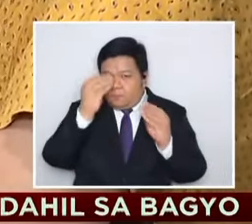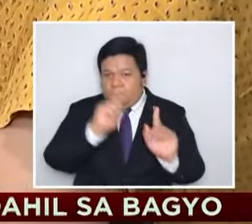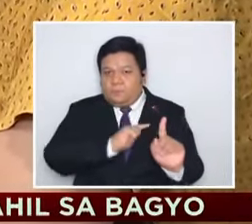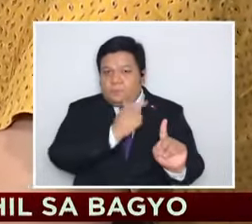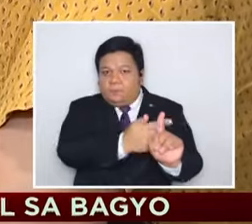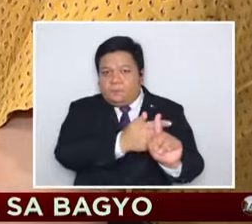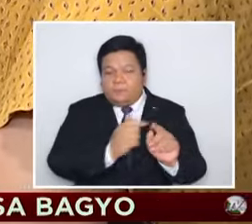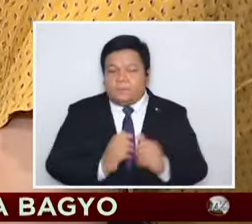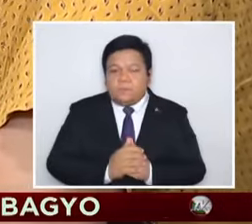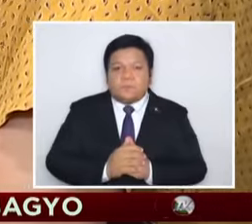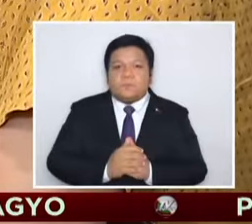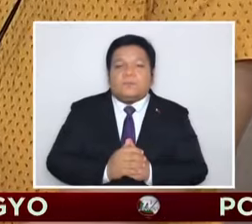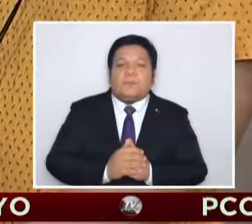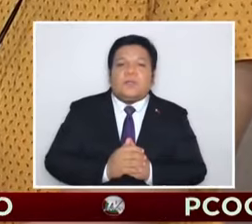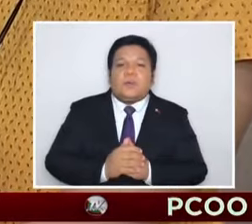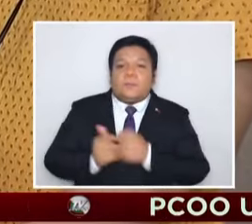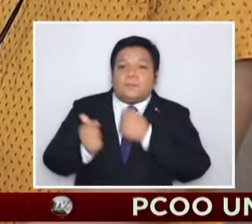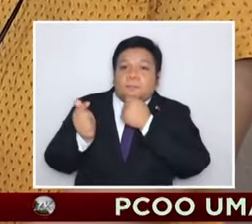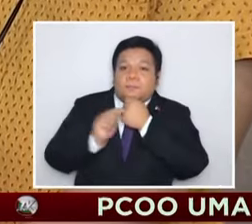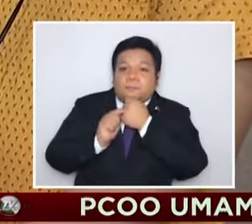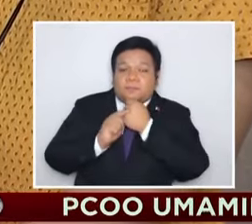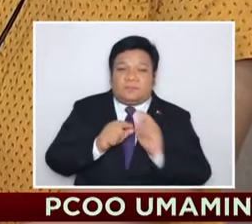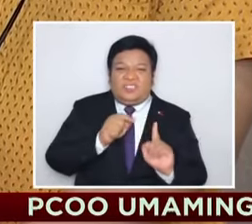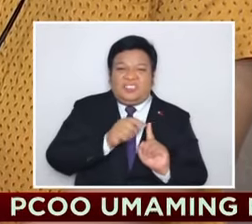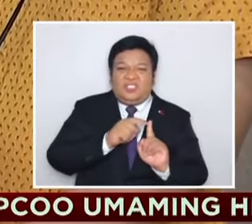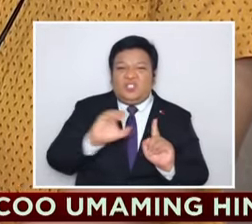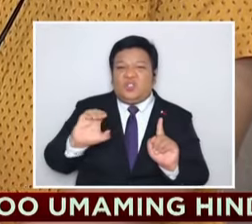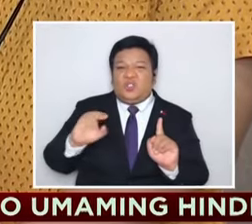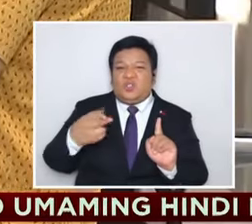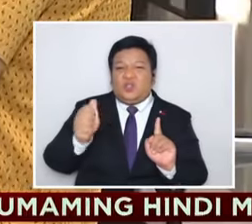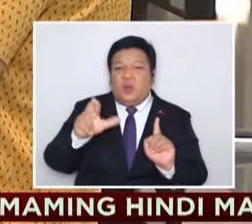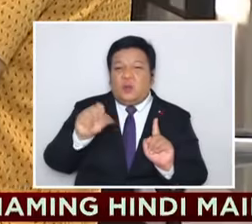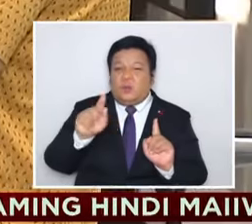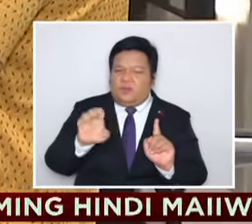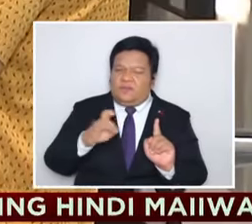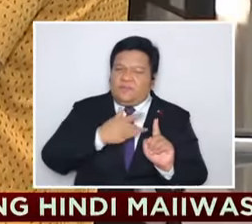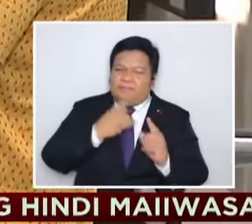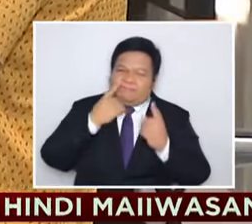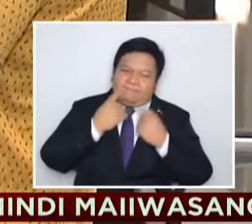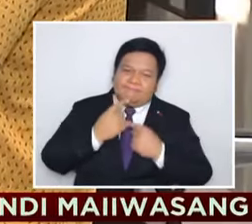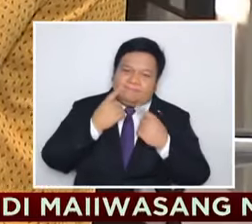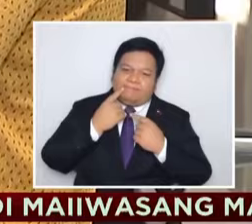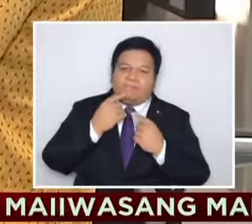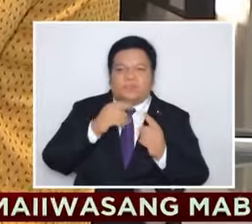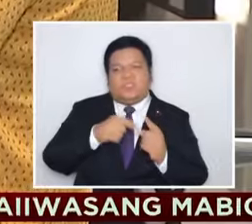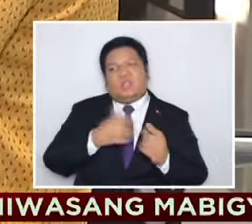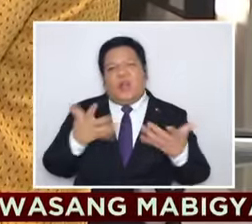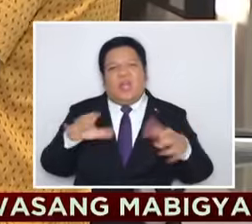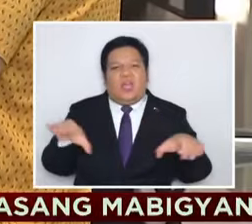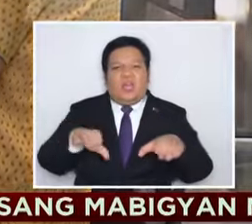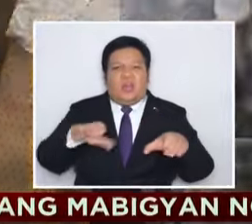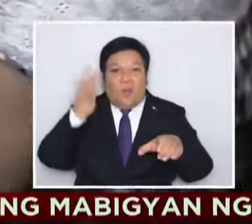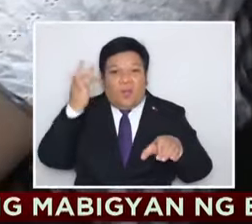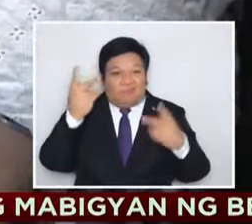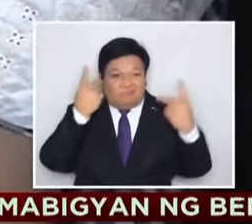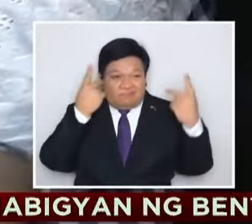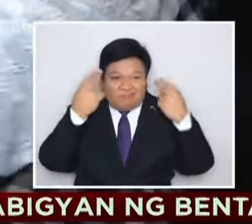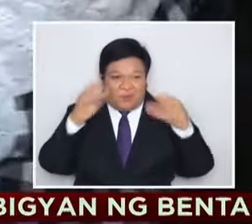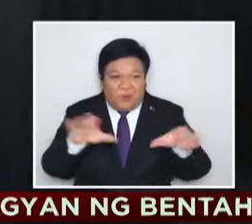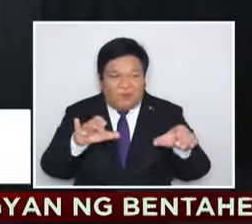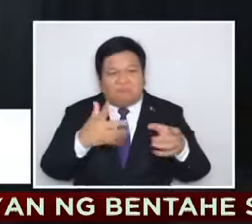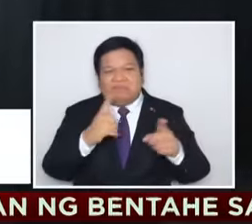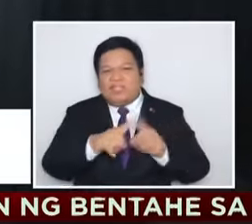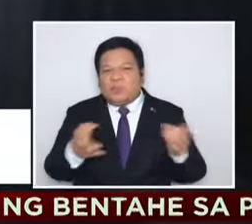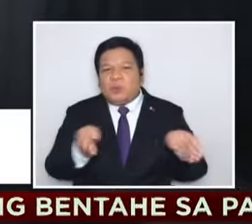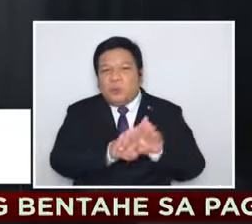Naiyak si Charlotte habang ikinuwento ang hirap ng buhay nang walang trabaho dahil sarado ang barberyang pinapasukan. Nabuhayin siya ng